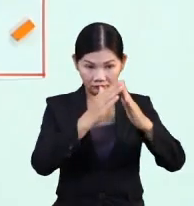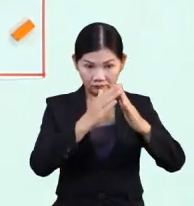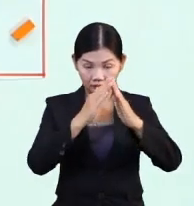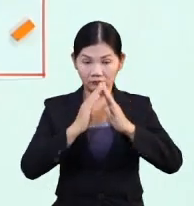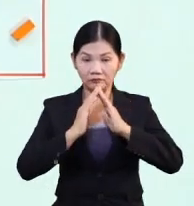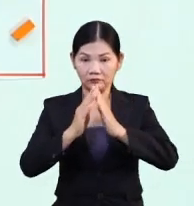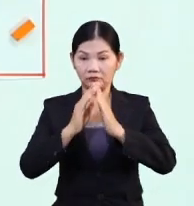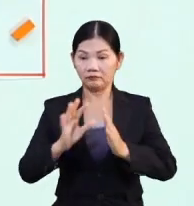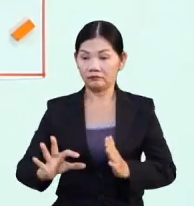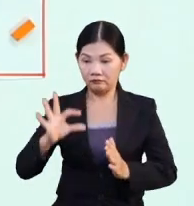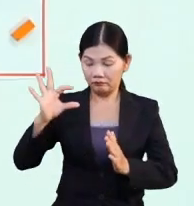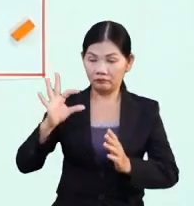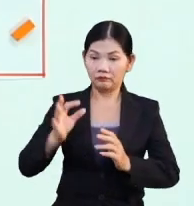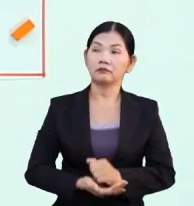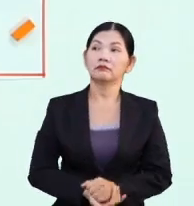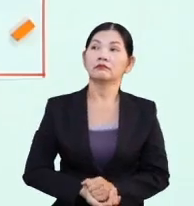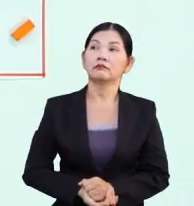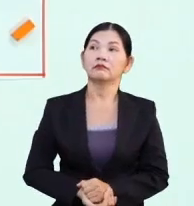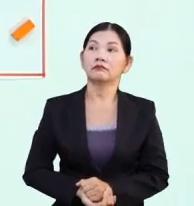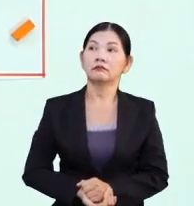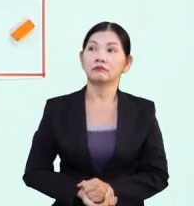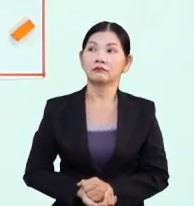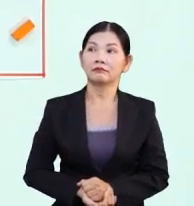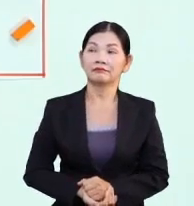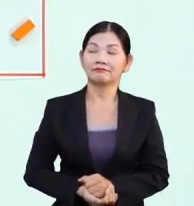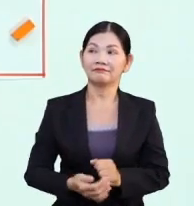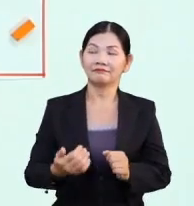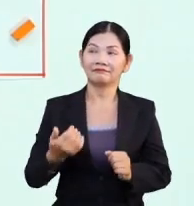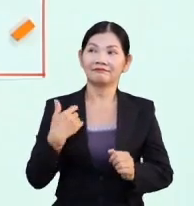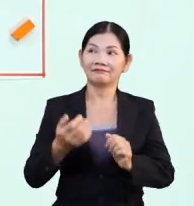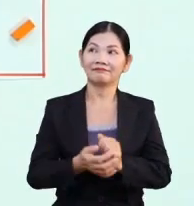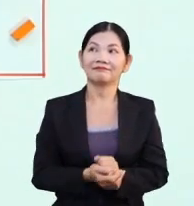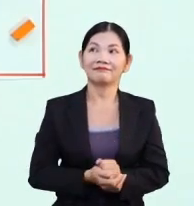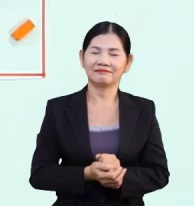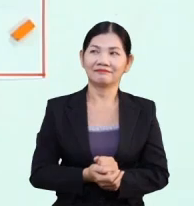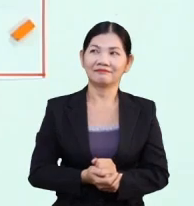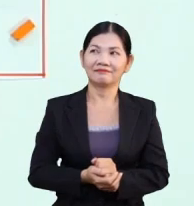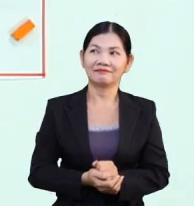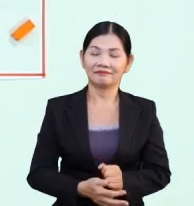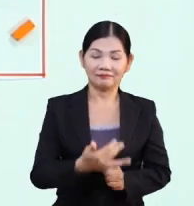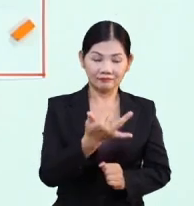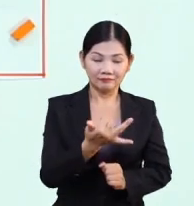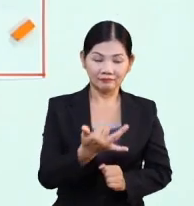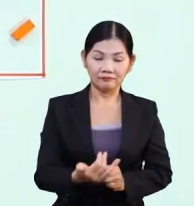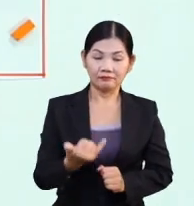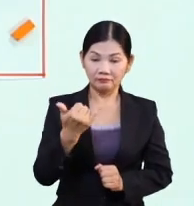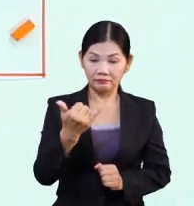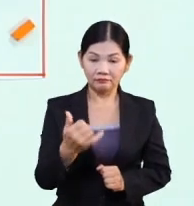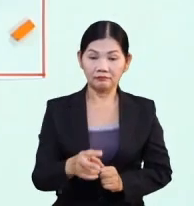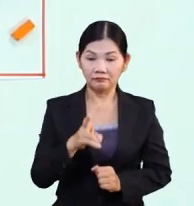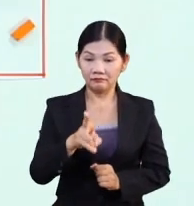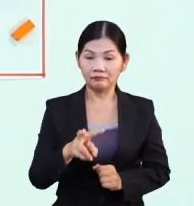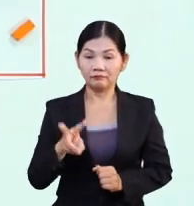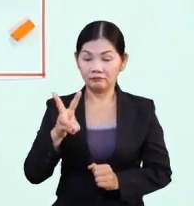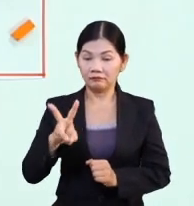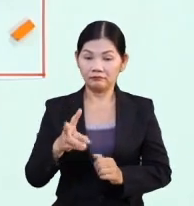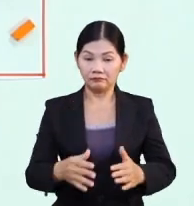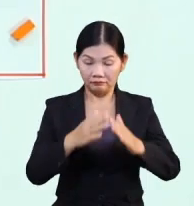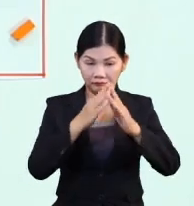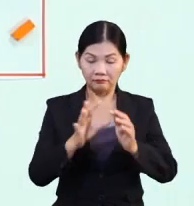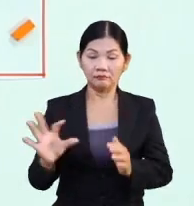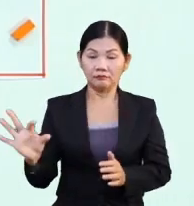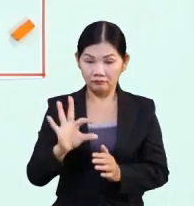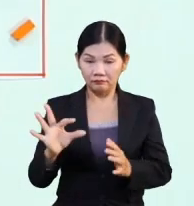នចាគឺផ្ទះចំនួនចាផ្ទះចំនួន7723ខ្នងនេះគឺមានបង្គ